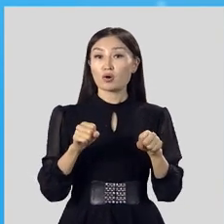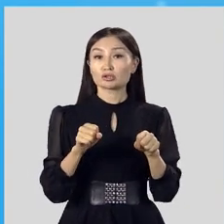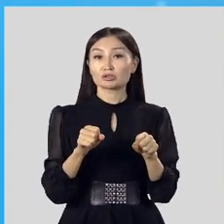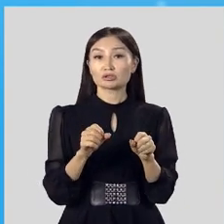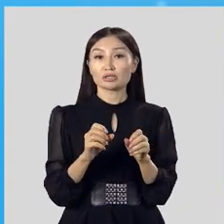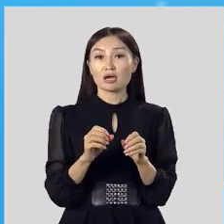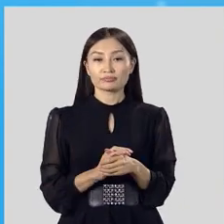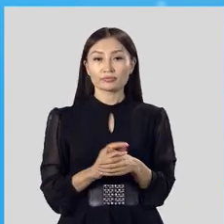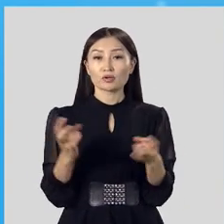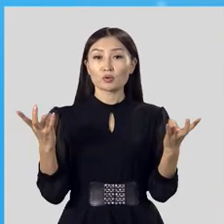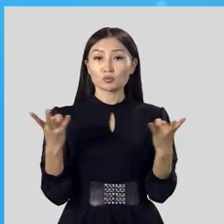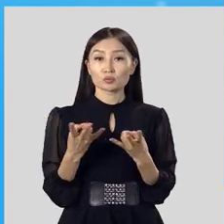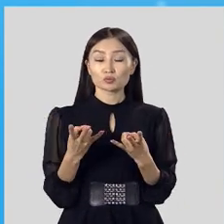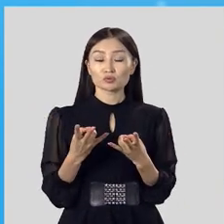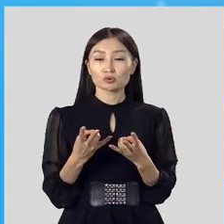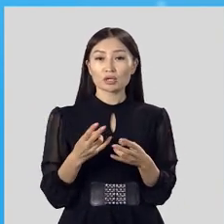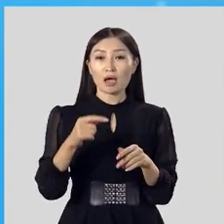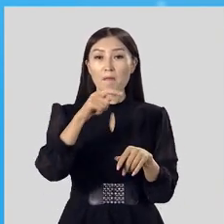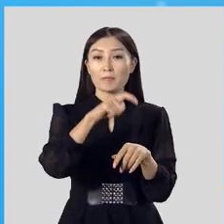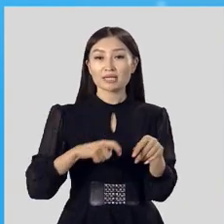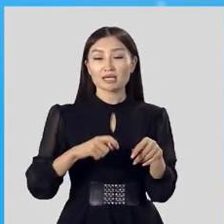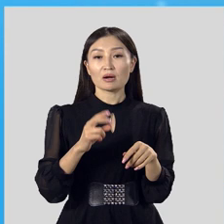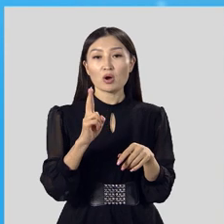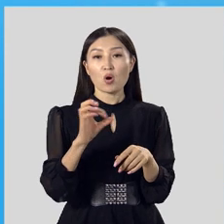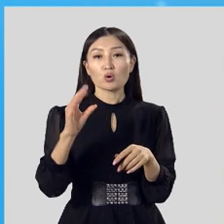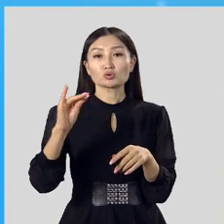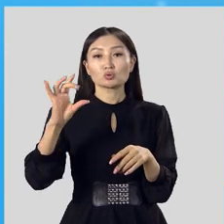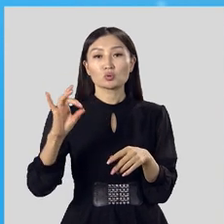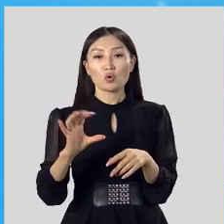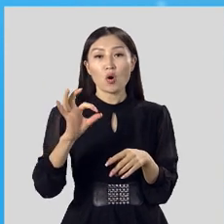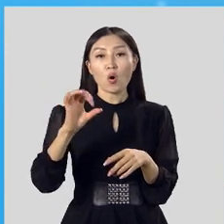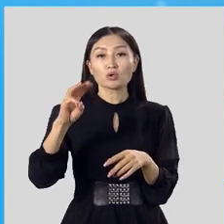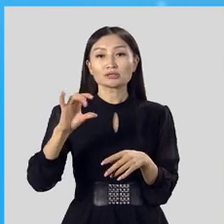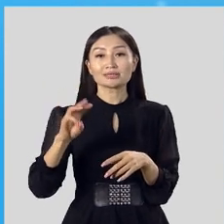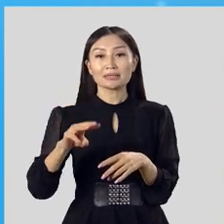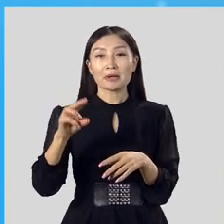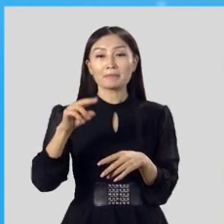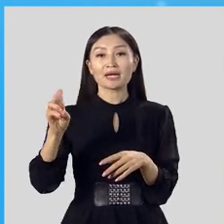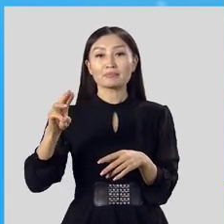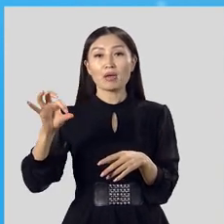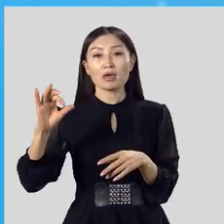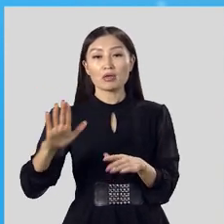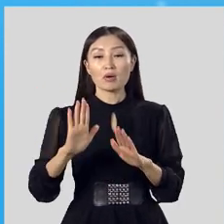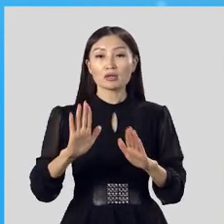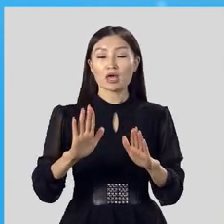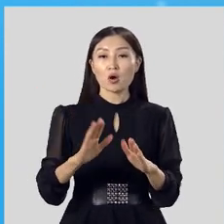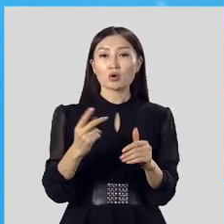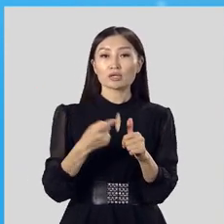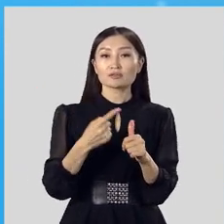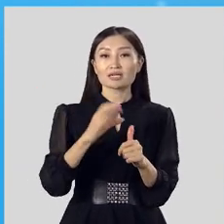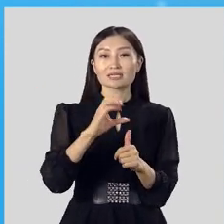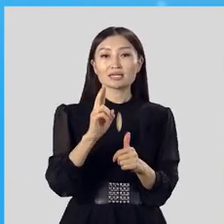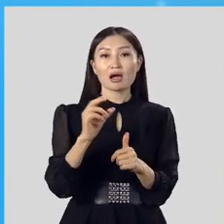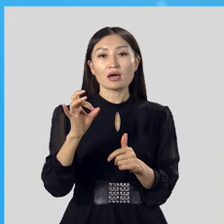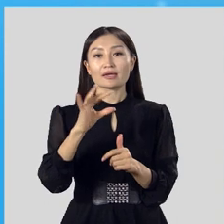разбудить такие семена? Нужно процарапать кожуру острым предметом. Такой прием называется